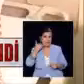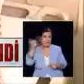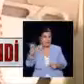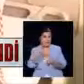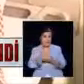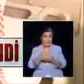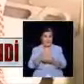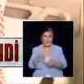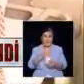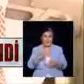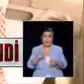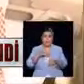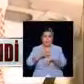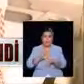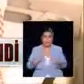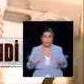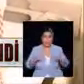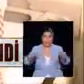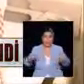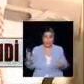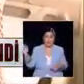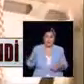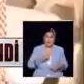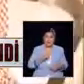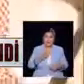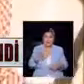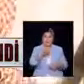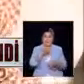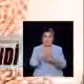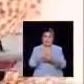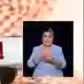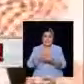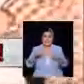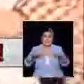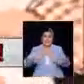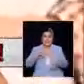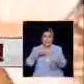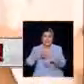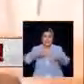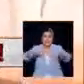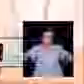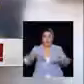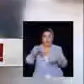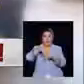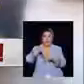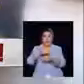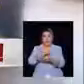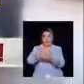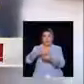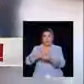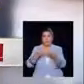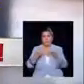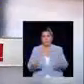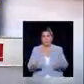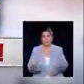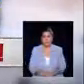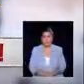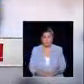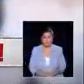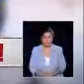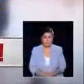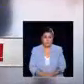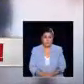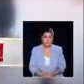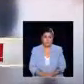memuru hastane odasına geldi ve genç çiftin nikahı da burada hastane odasında kıyıldı. Sayın Nimet Erdal Bey'i eş olarak